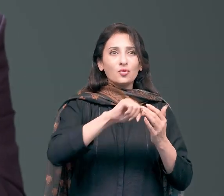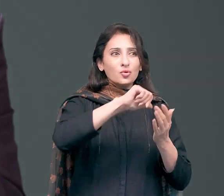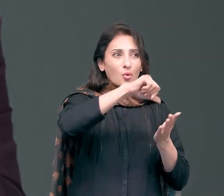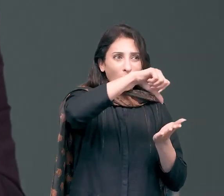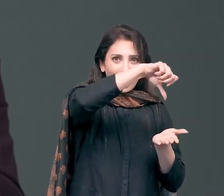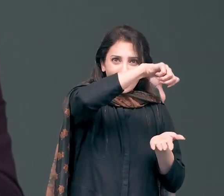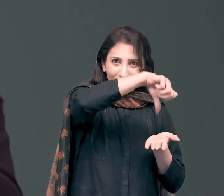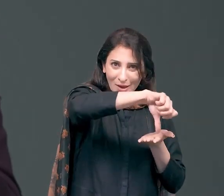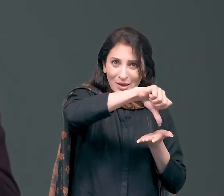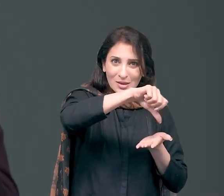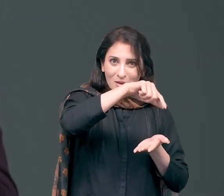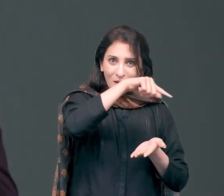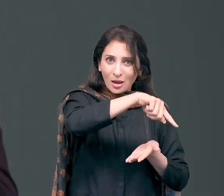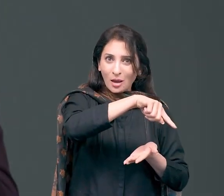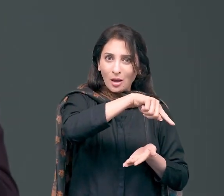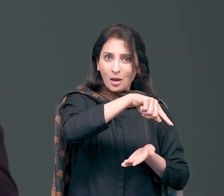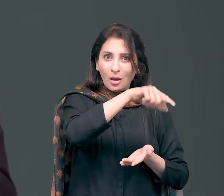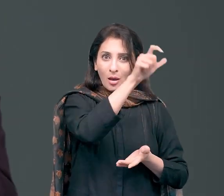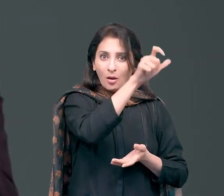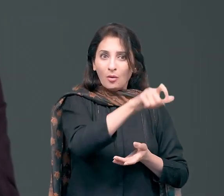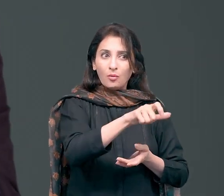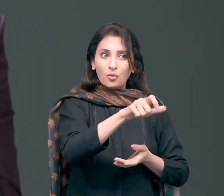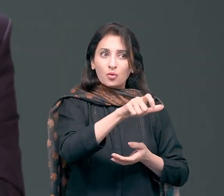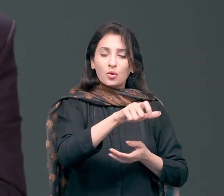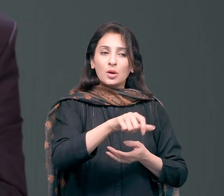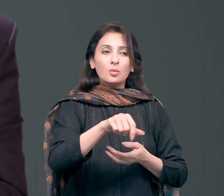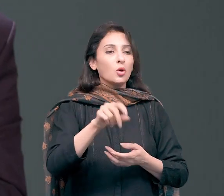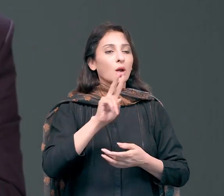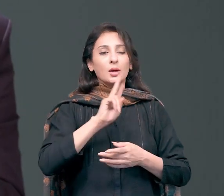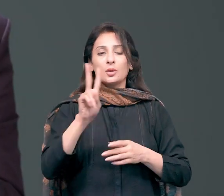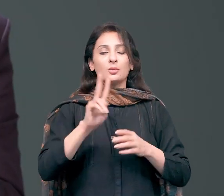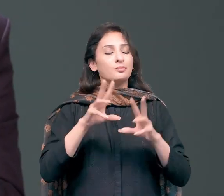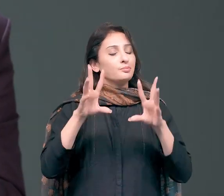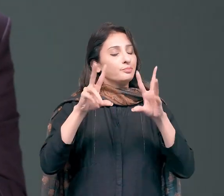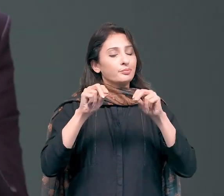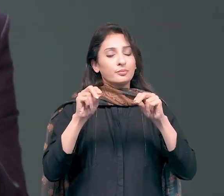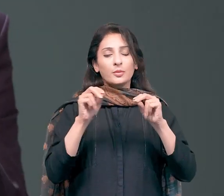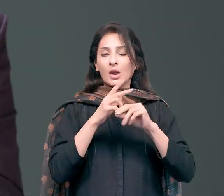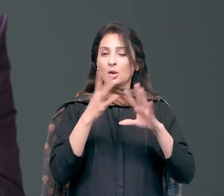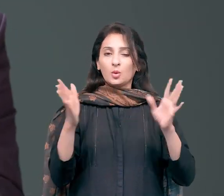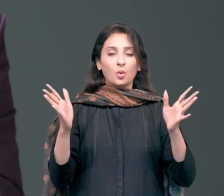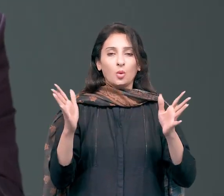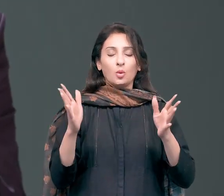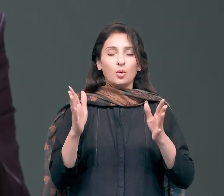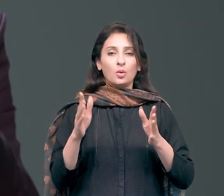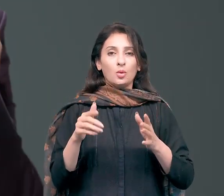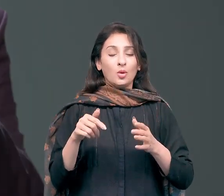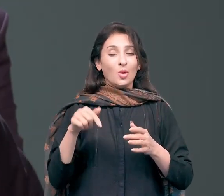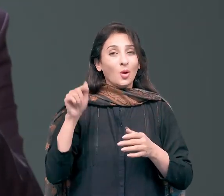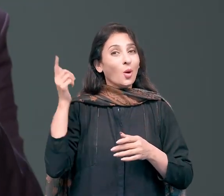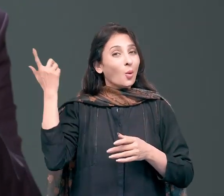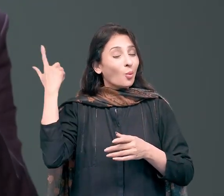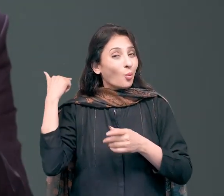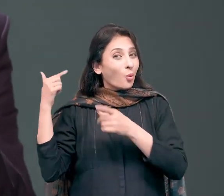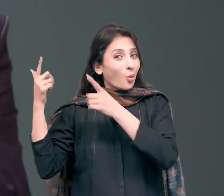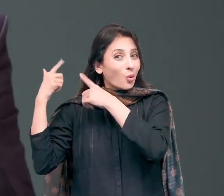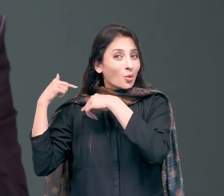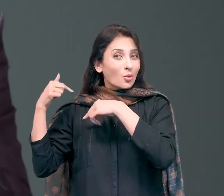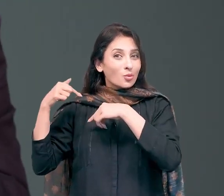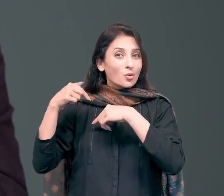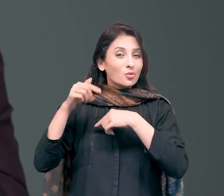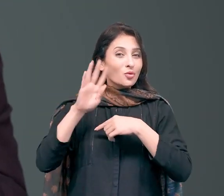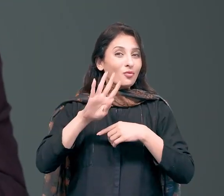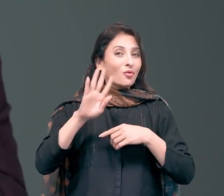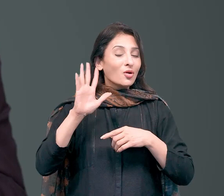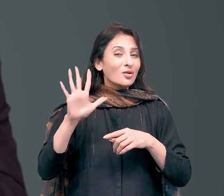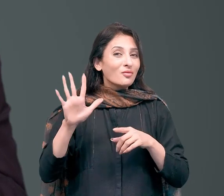بھی اسے ماننے کو تیار نہیں ہوئے اور کانگریس بھی ماننے کو تیار نہیں ہوئی ہے۔ لہٰذا وہ جو عبوری حکومت اس وقت بن سکتی